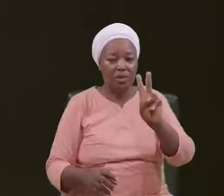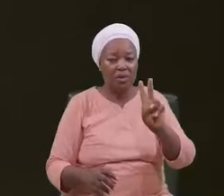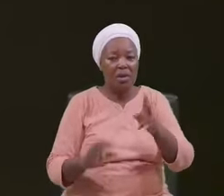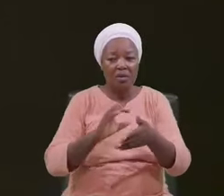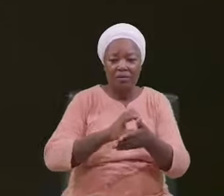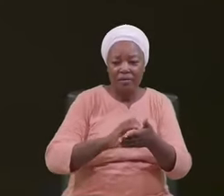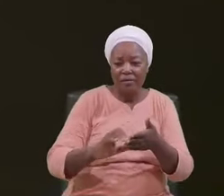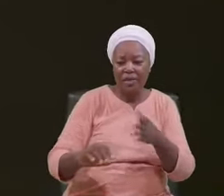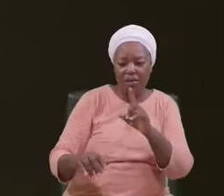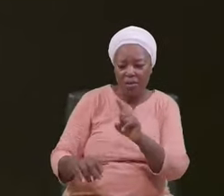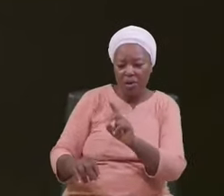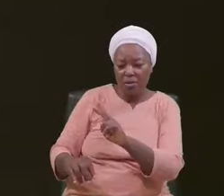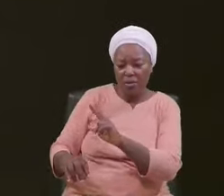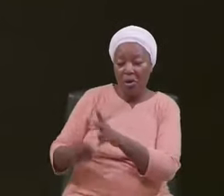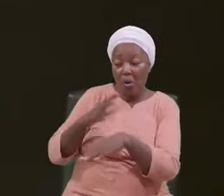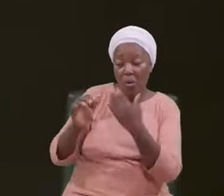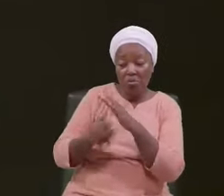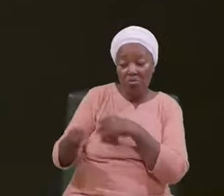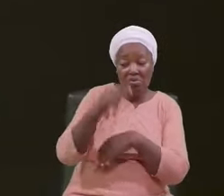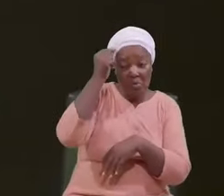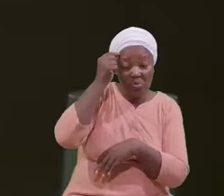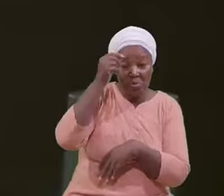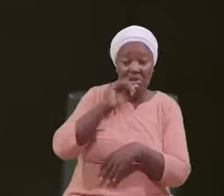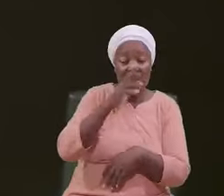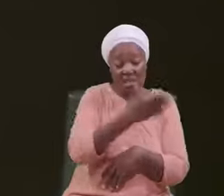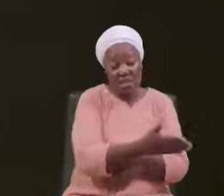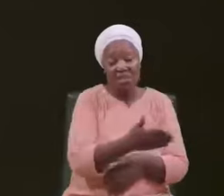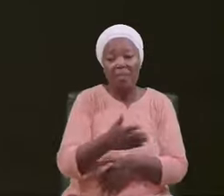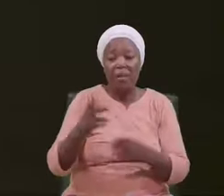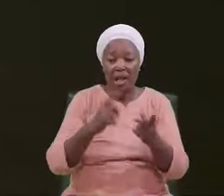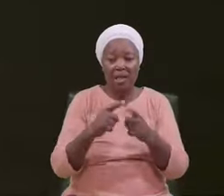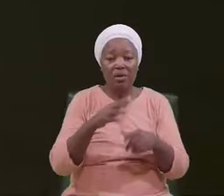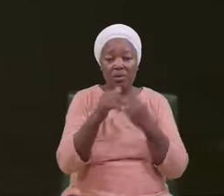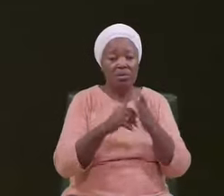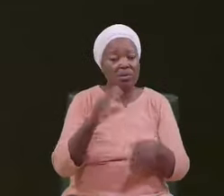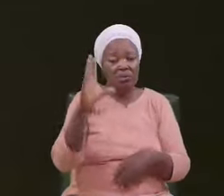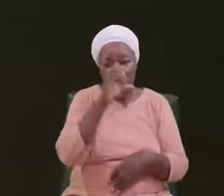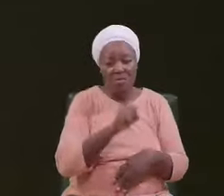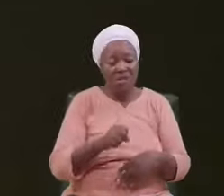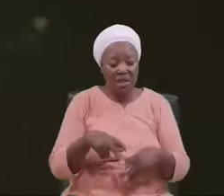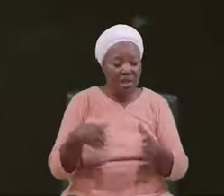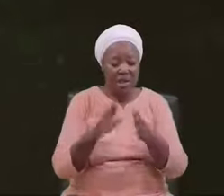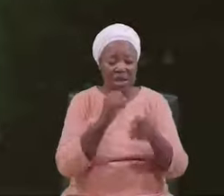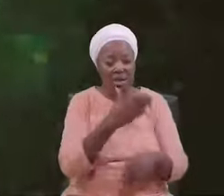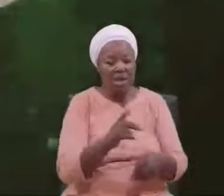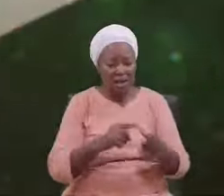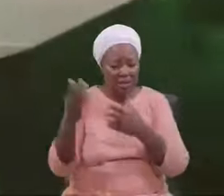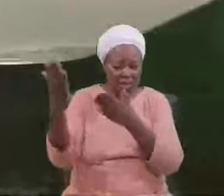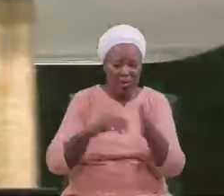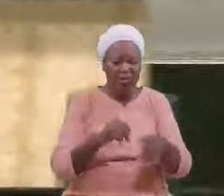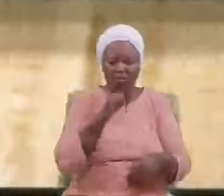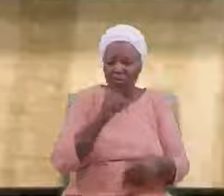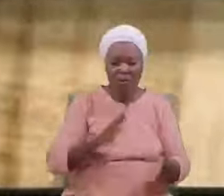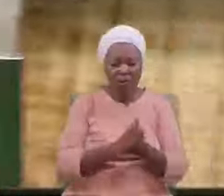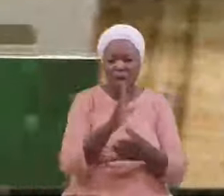là, ces mauvaises conceptions étaient là, qui ont apporté l'incrédulité. Maintenant, il dit que, maintenant, ces